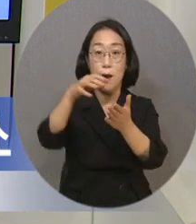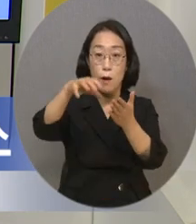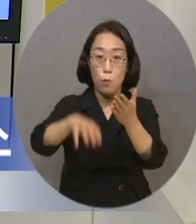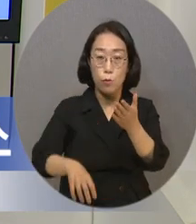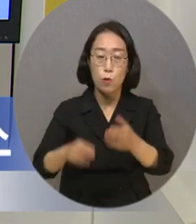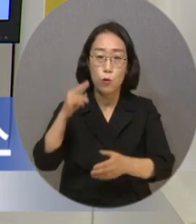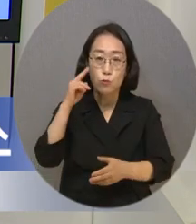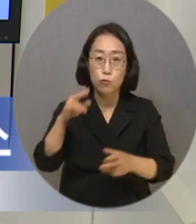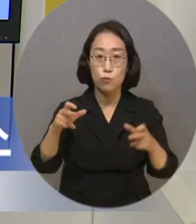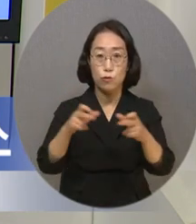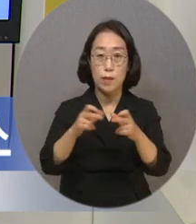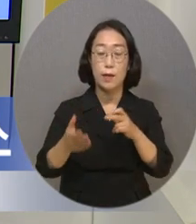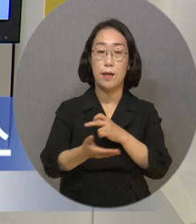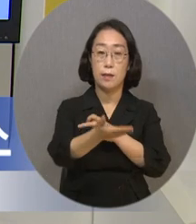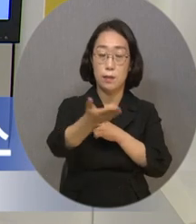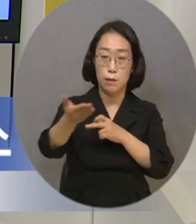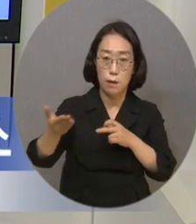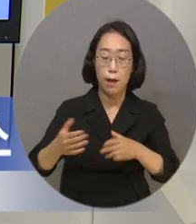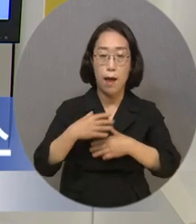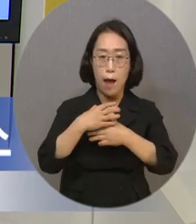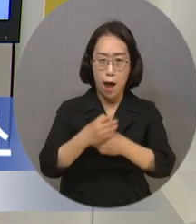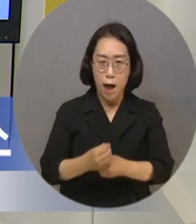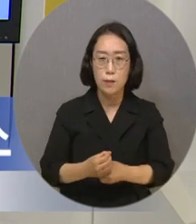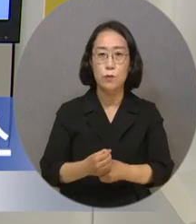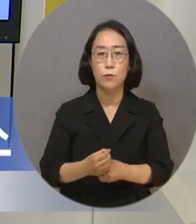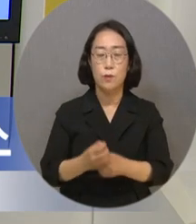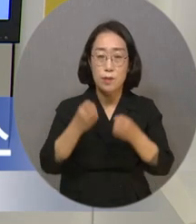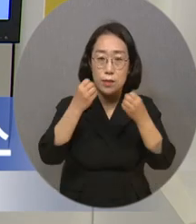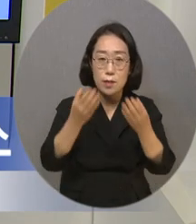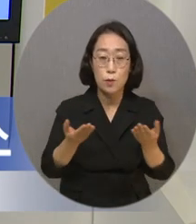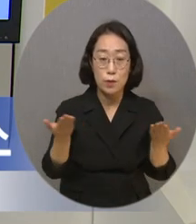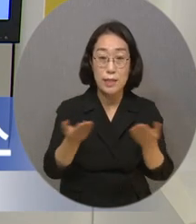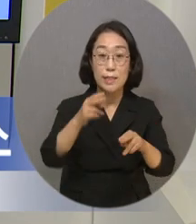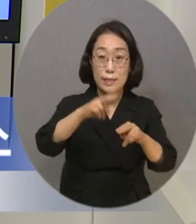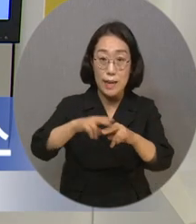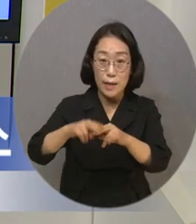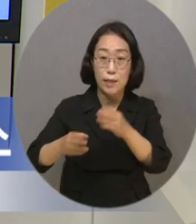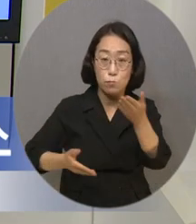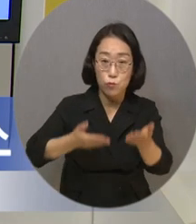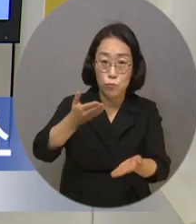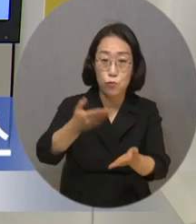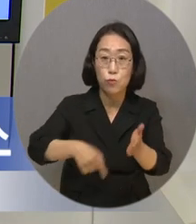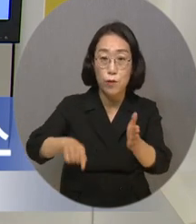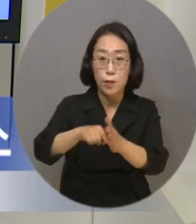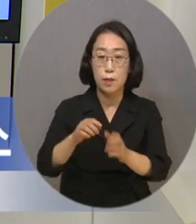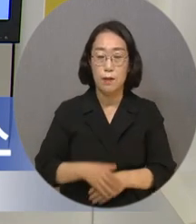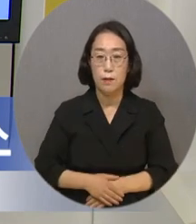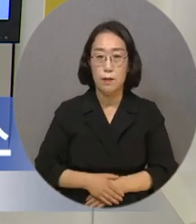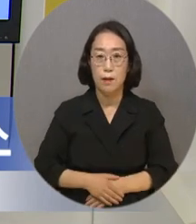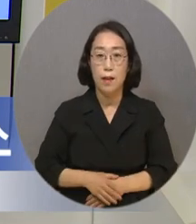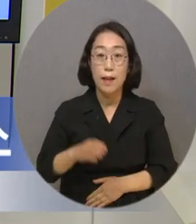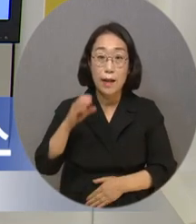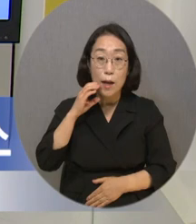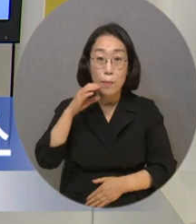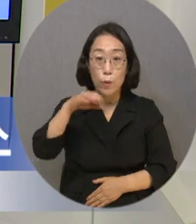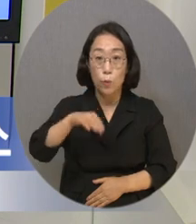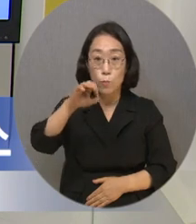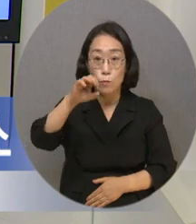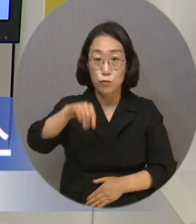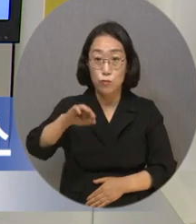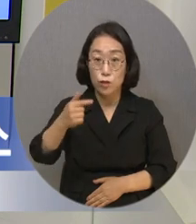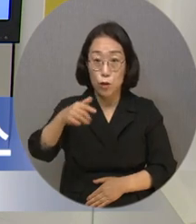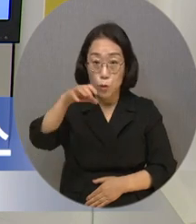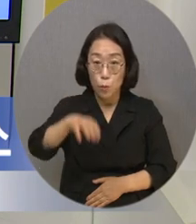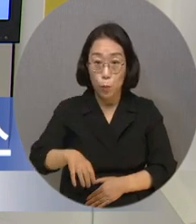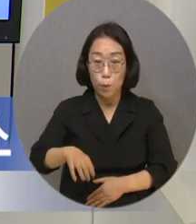중증장애인에게 안정적이고 지속 가능한 신규 일자리를 제공하기 위한 아이가 everything 부천우체국점